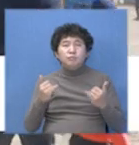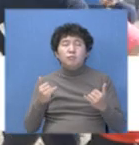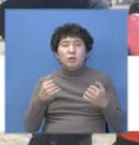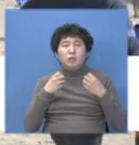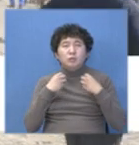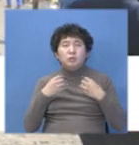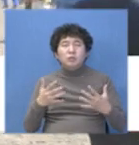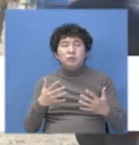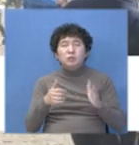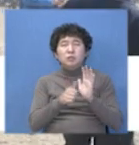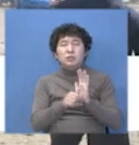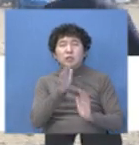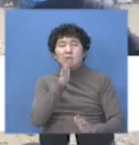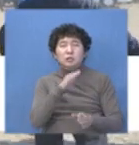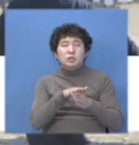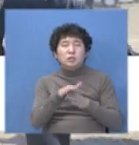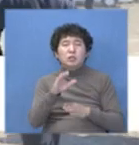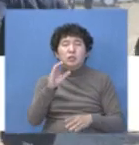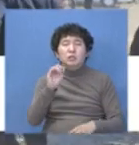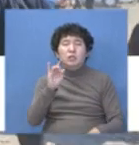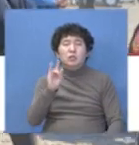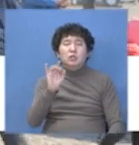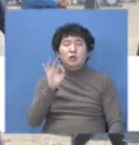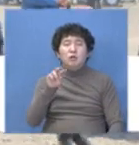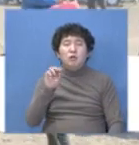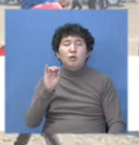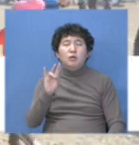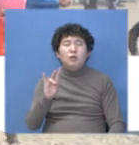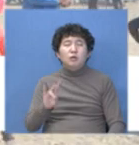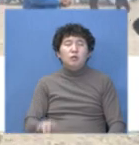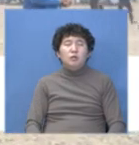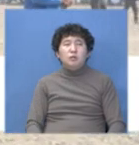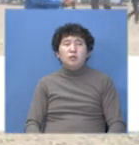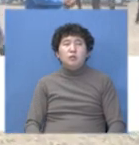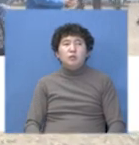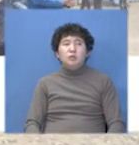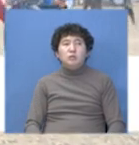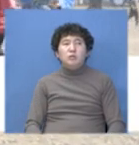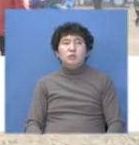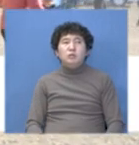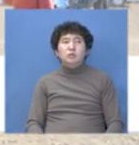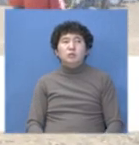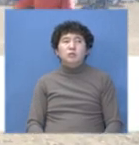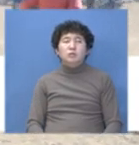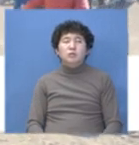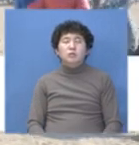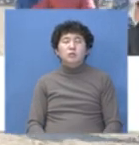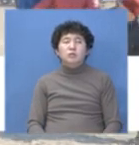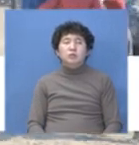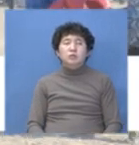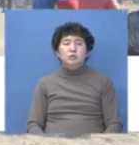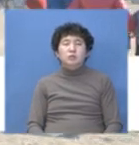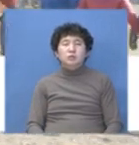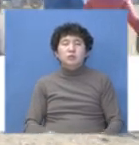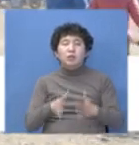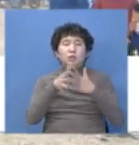60 жылдығына бәріміз келіп отырмыз. Қазақстанның түкпір-түкпірінен ат белгілер, спортшылар бәрі жиналып отыр бұл үлкен